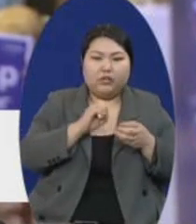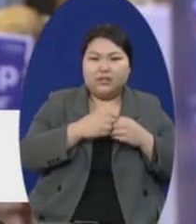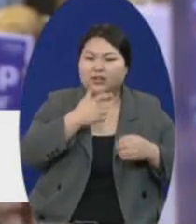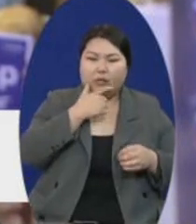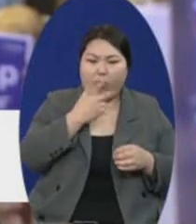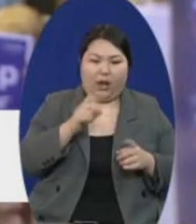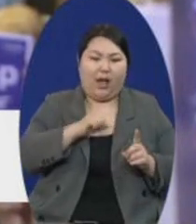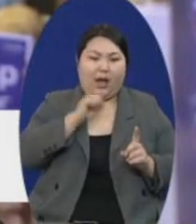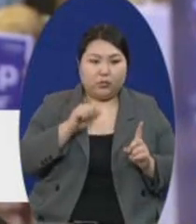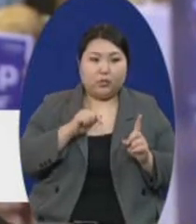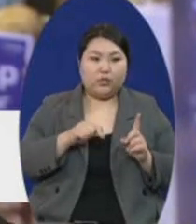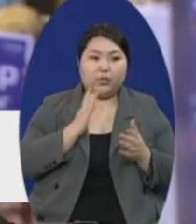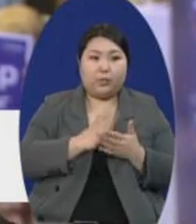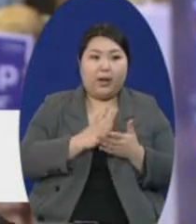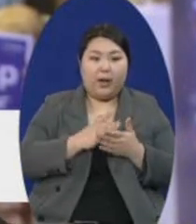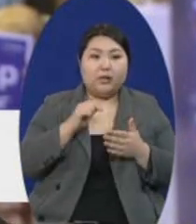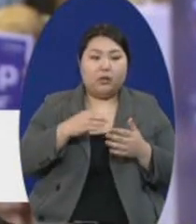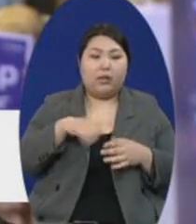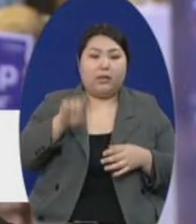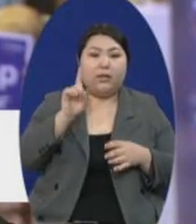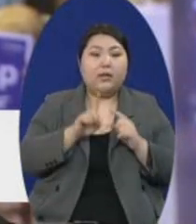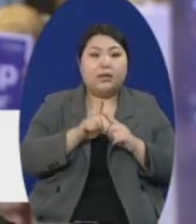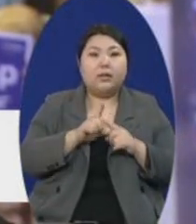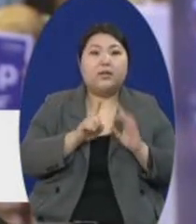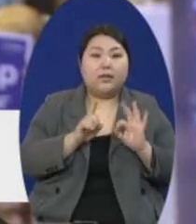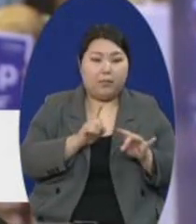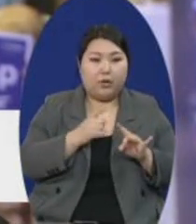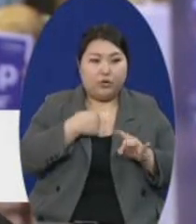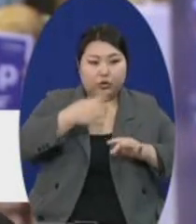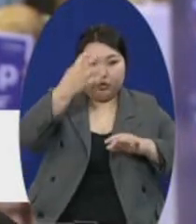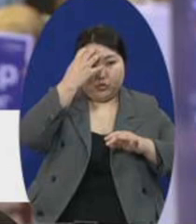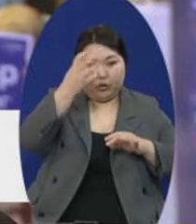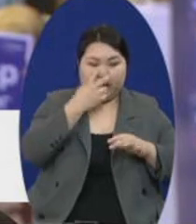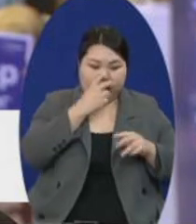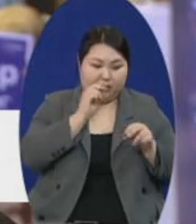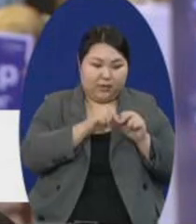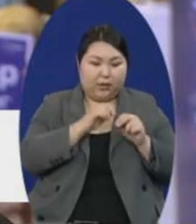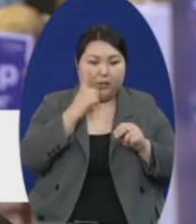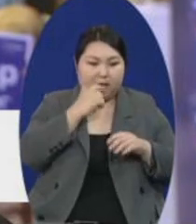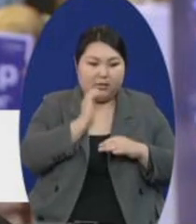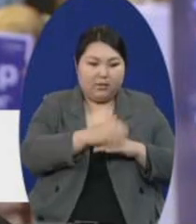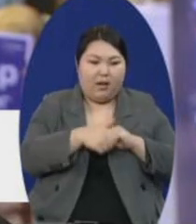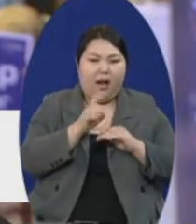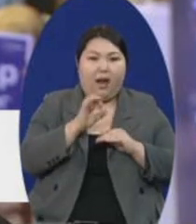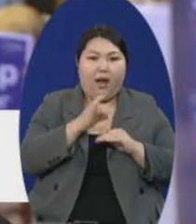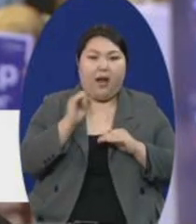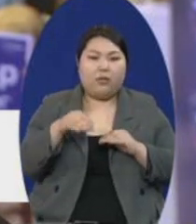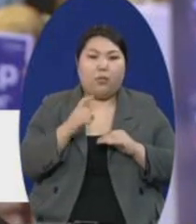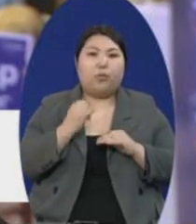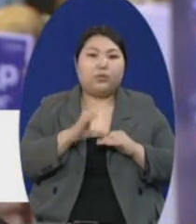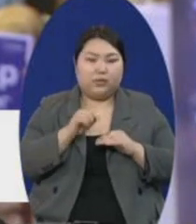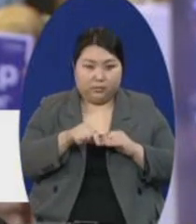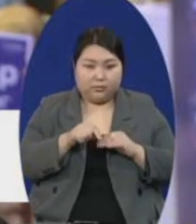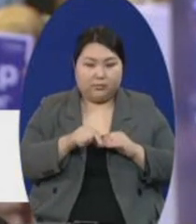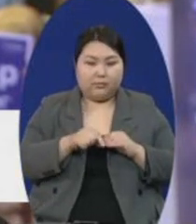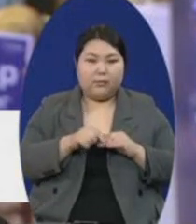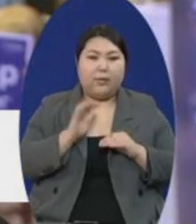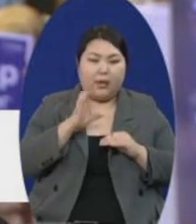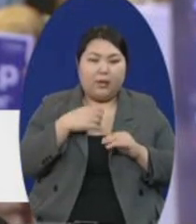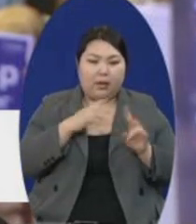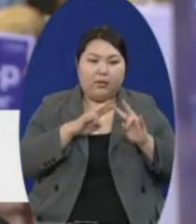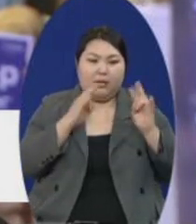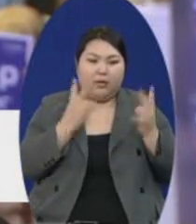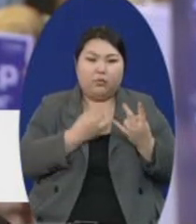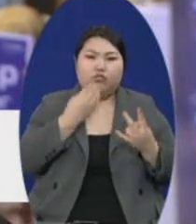асуудал бий. Энэ бол нэгдүгээр нь энэ төрийн хяналтын бидээс хараад байгаа юм болох ёо. Энэ бол